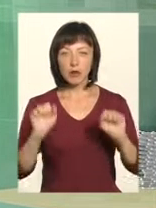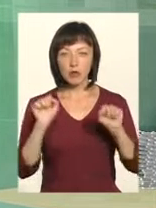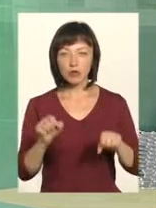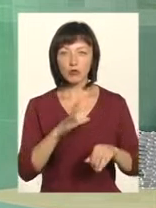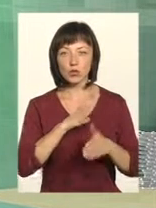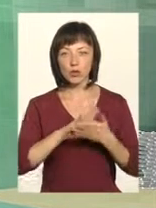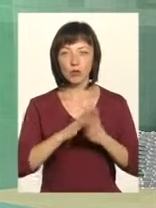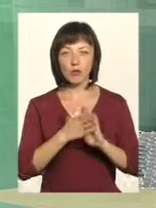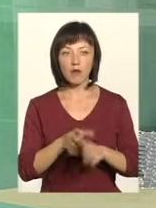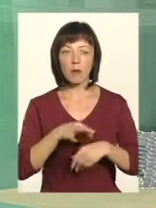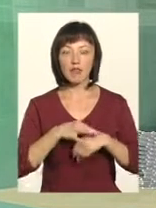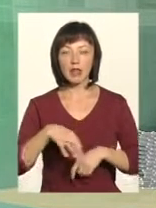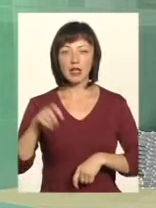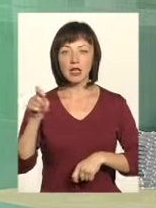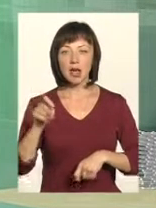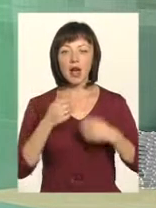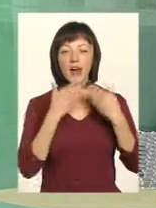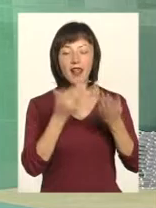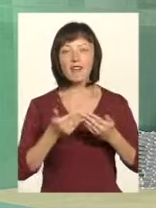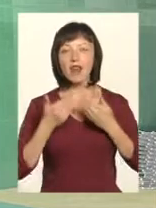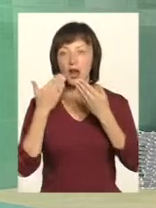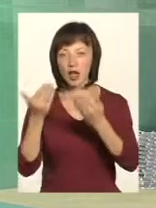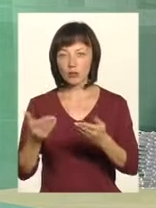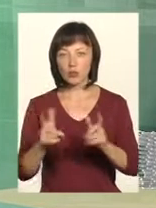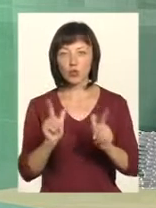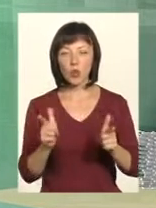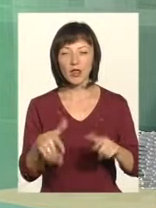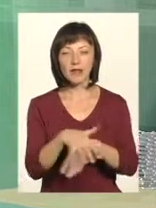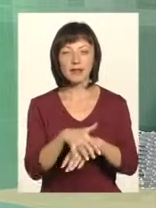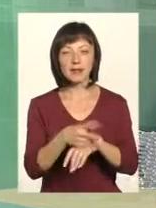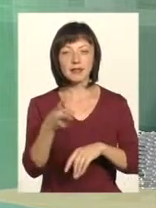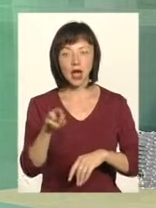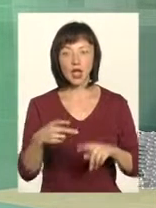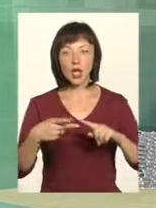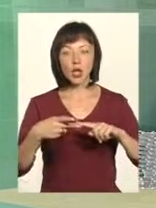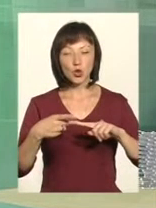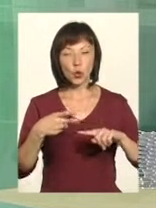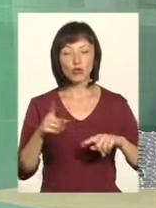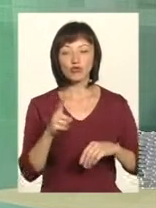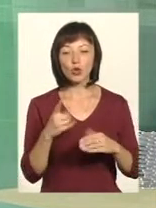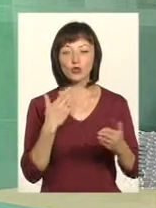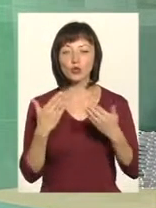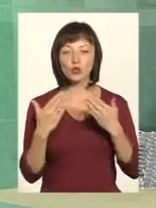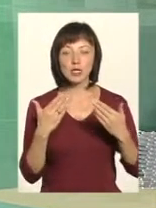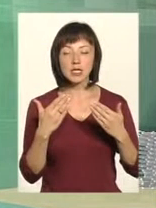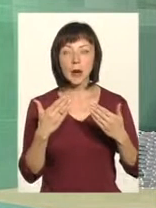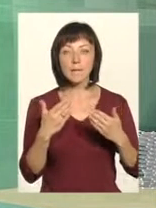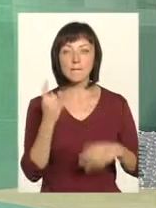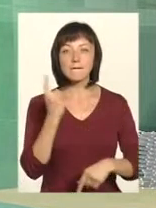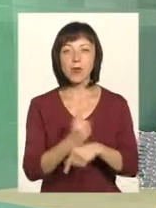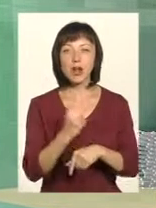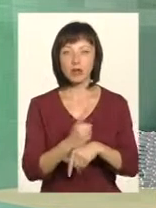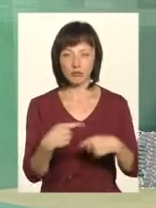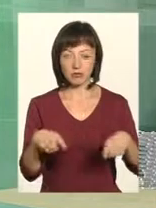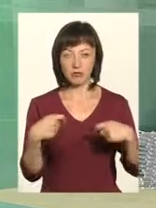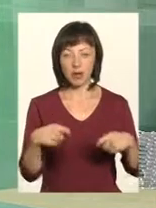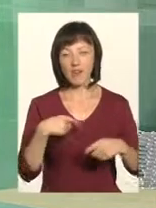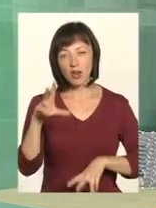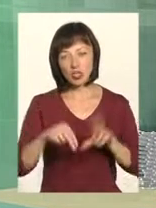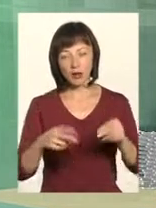умови проведення референдуму і згоди населення. Друге, що стосується мораторію, ми вважаємо за